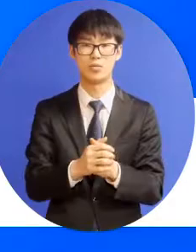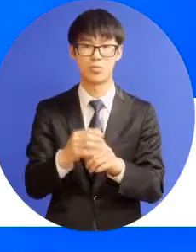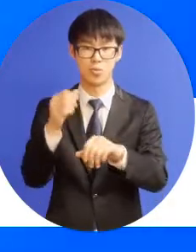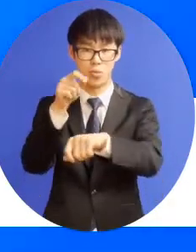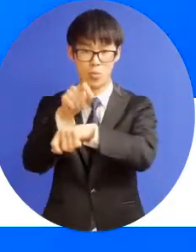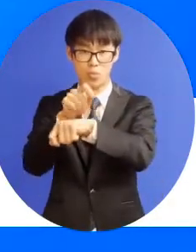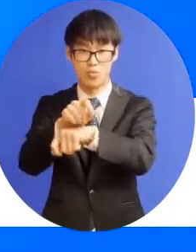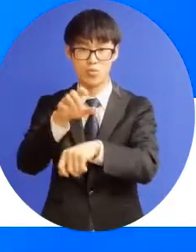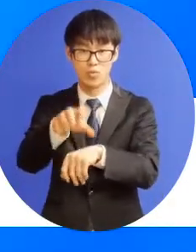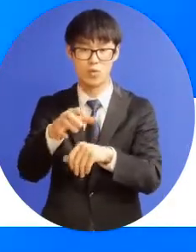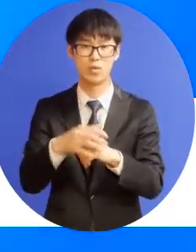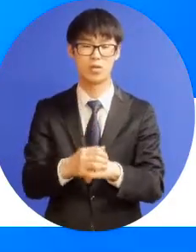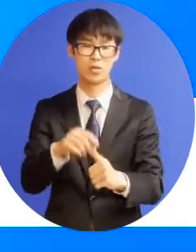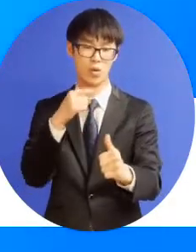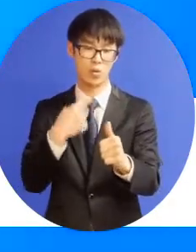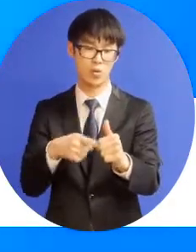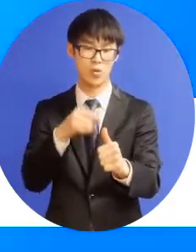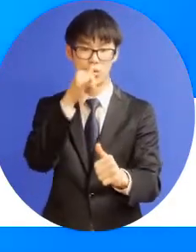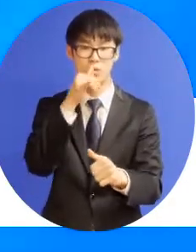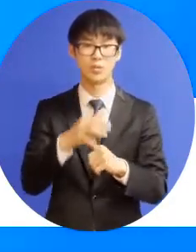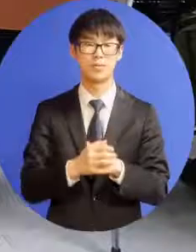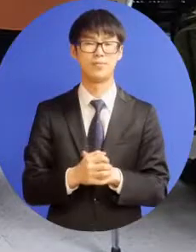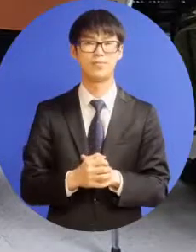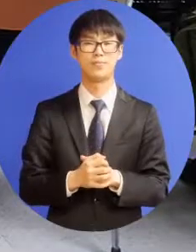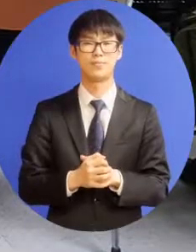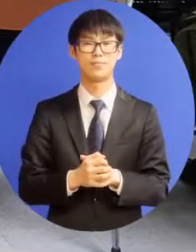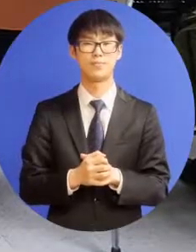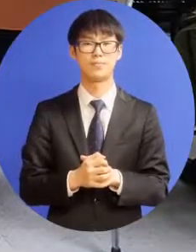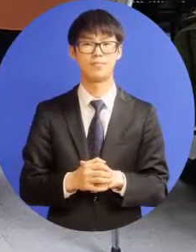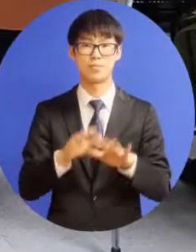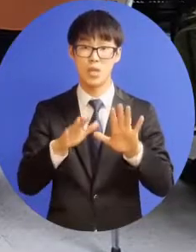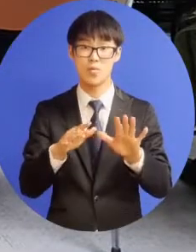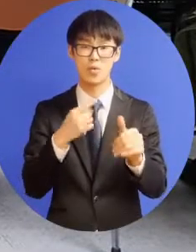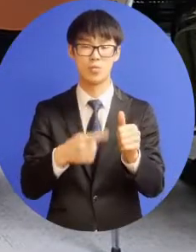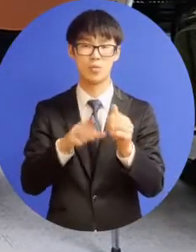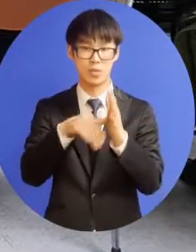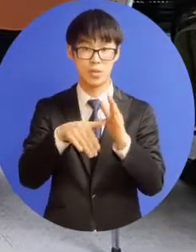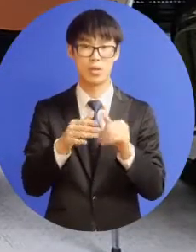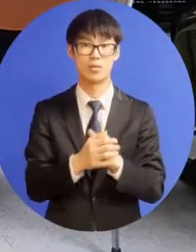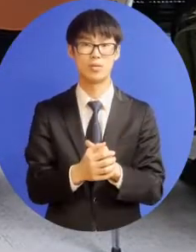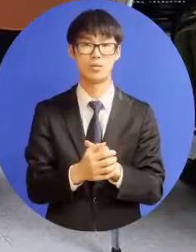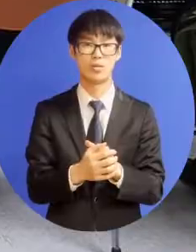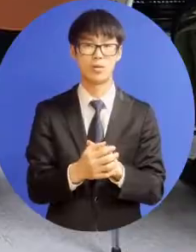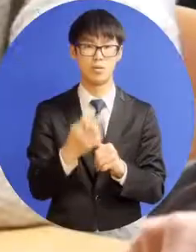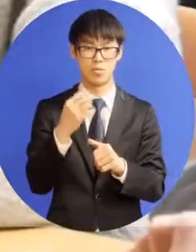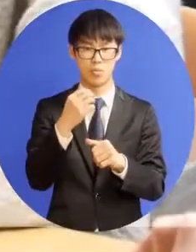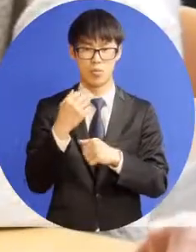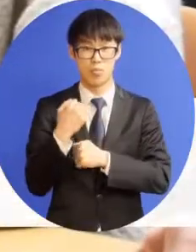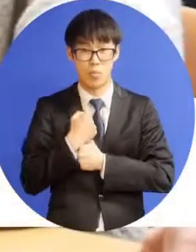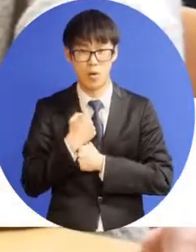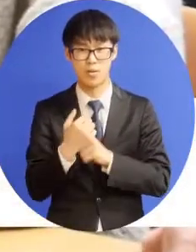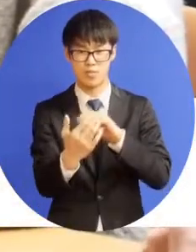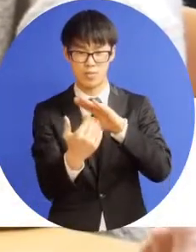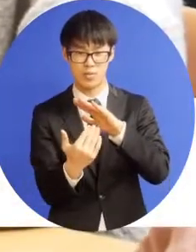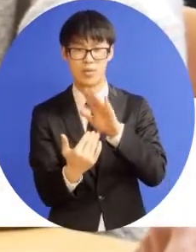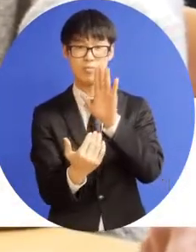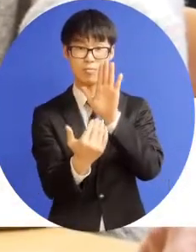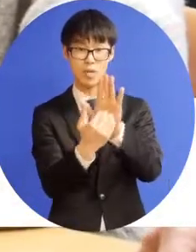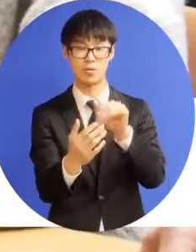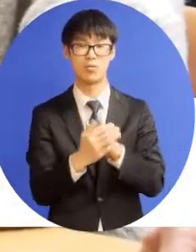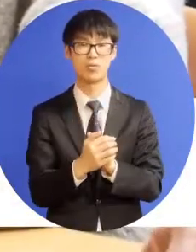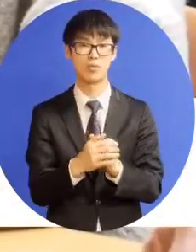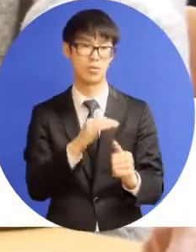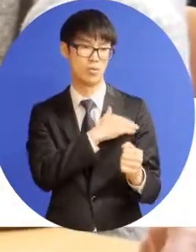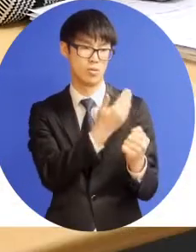대상으로 보안 교육을 시행했습니다. 이번 교육은 보안 사고를 미리 방지하고 보안 업무 능력